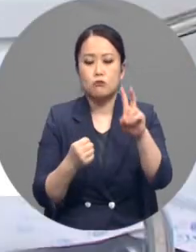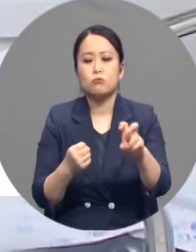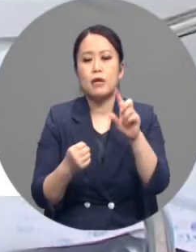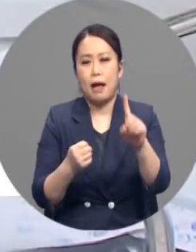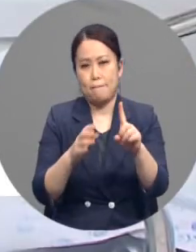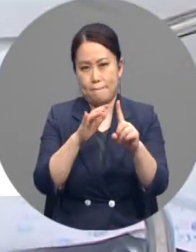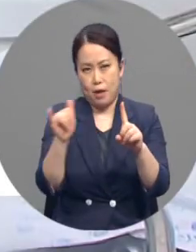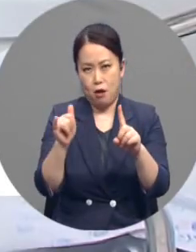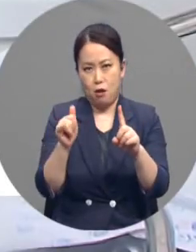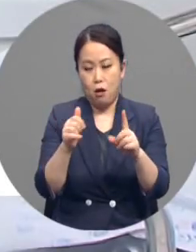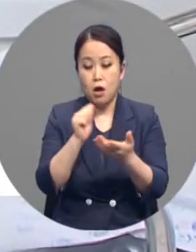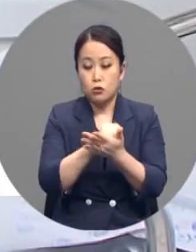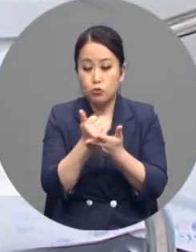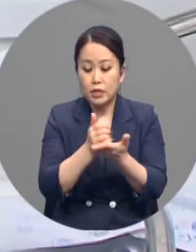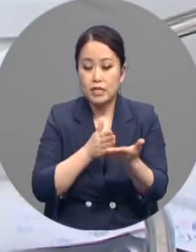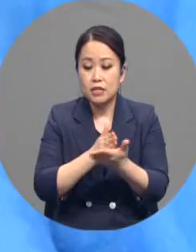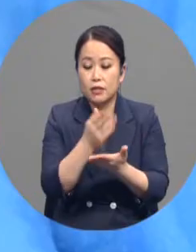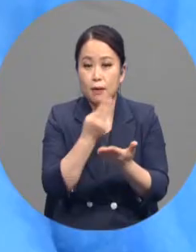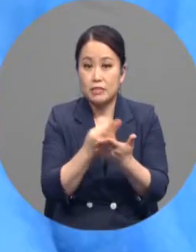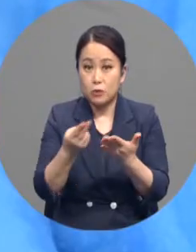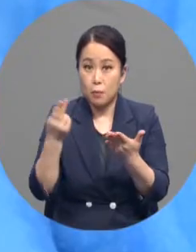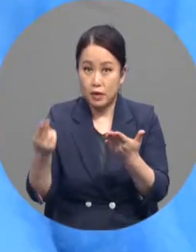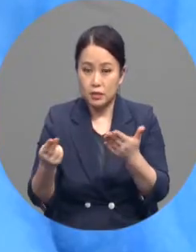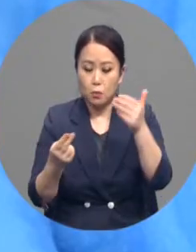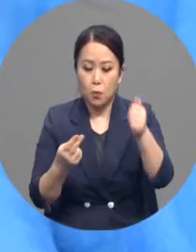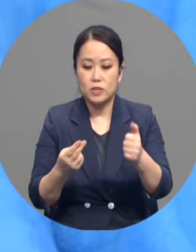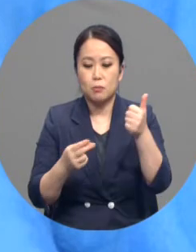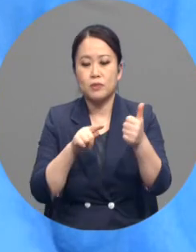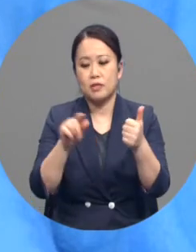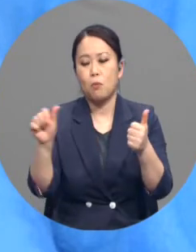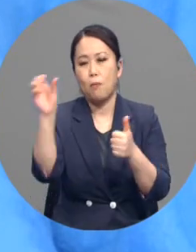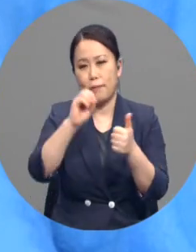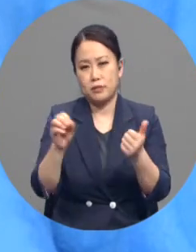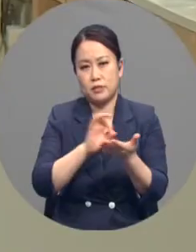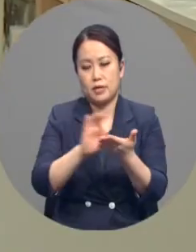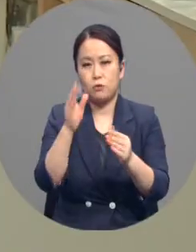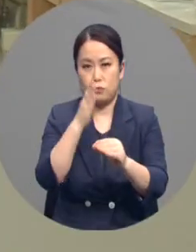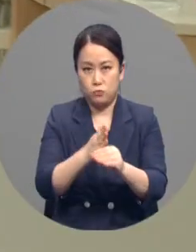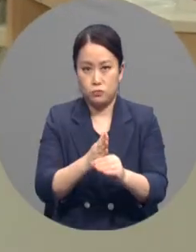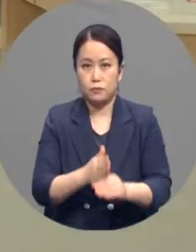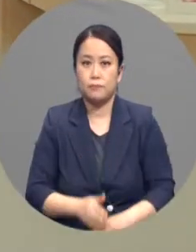기록해 중환자 전담 치료 병상의 55.5%가 가동 중입니다.